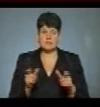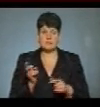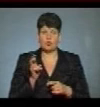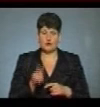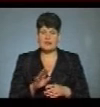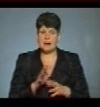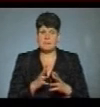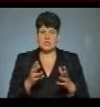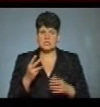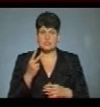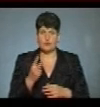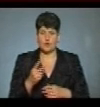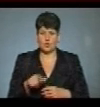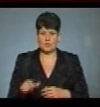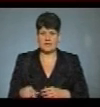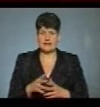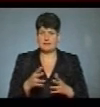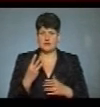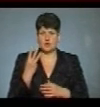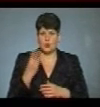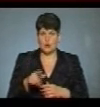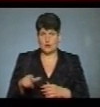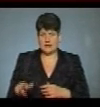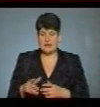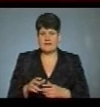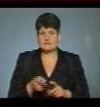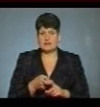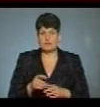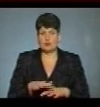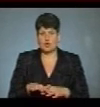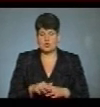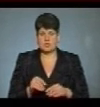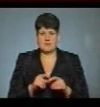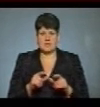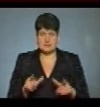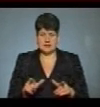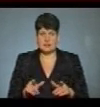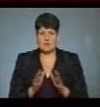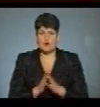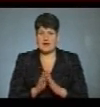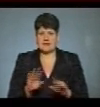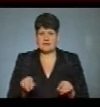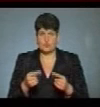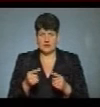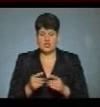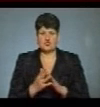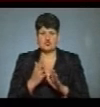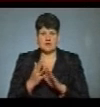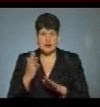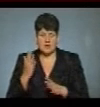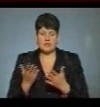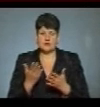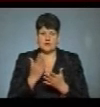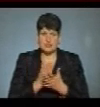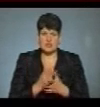більше 3 людей, не більше 5 людей, залежно від площі магазину. І також прохання не утворювати чергу, якщо є черга, то